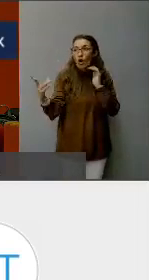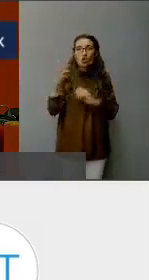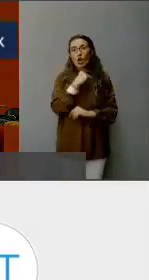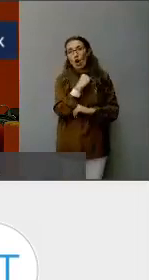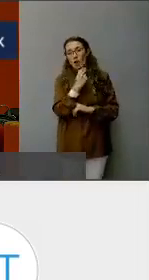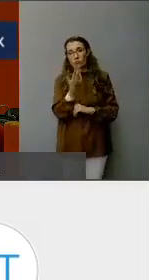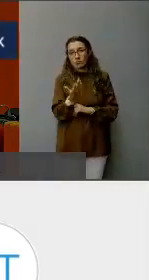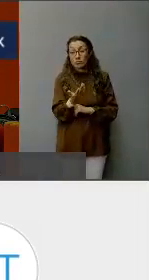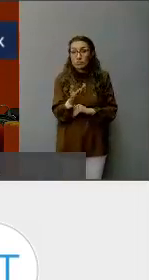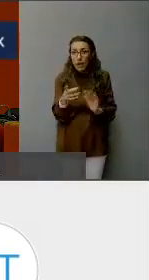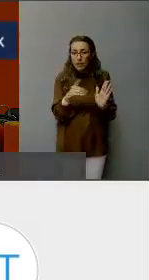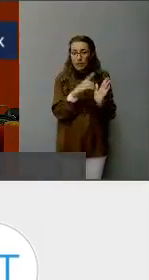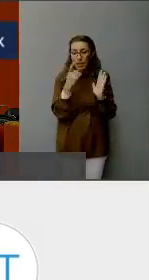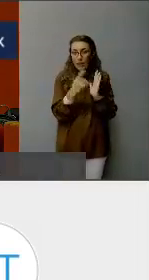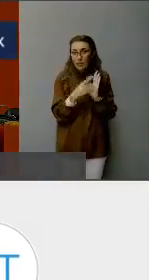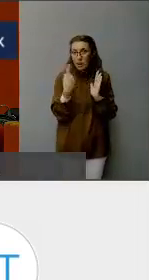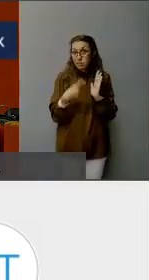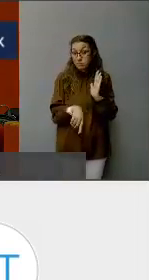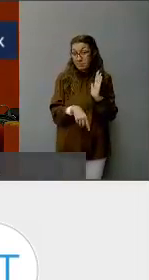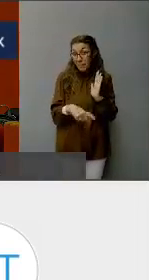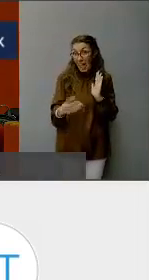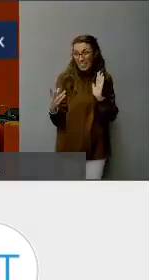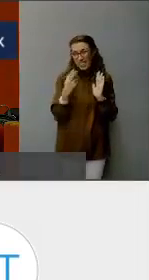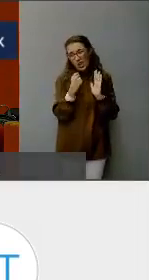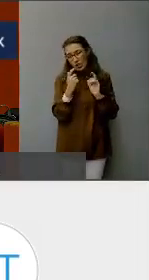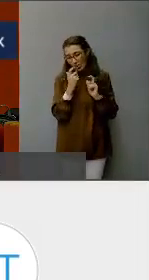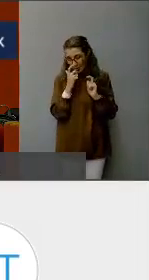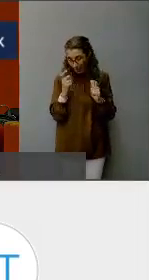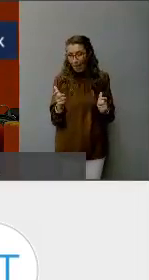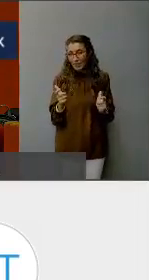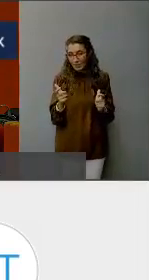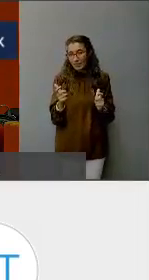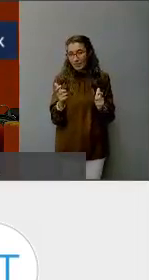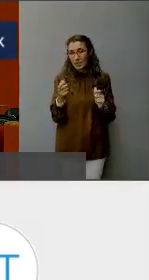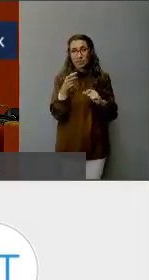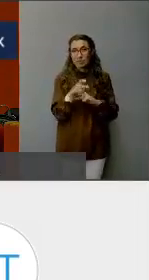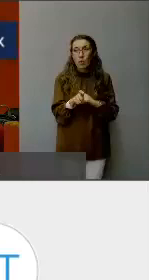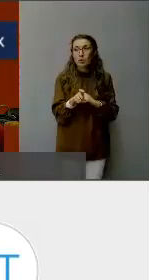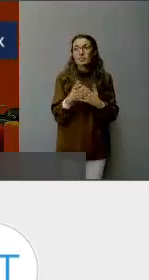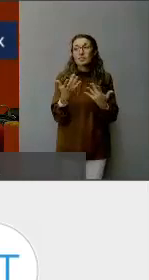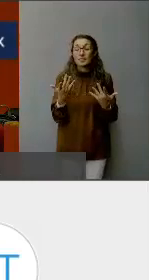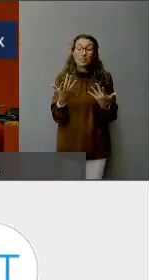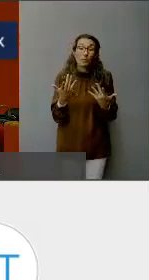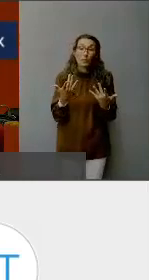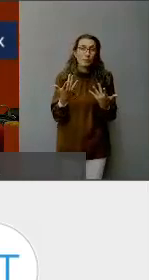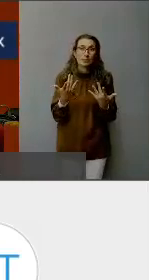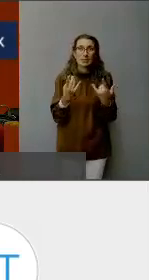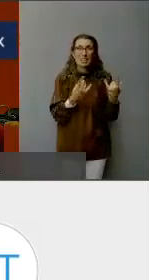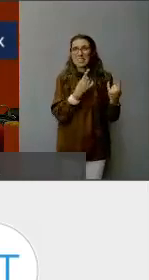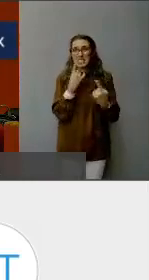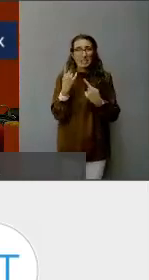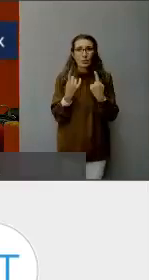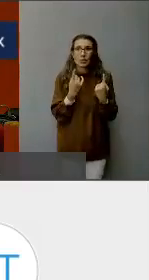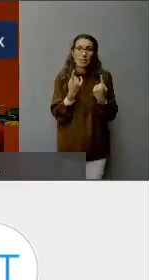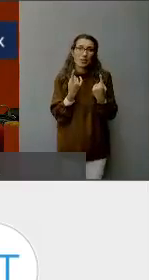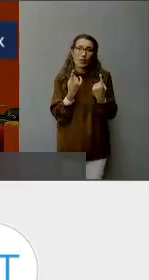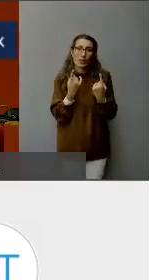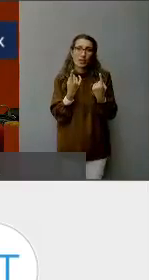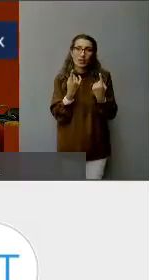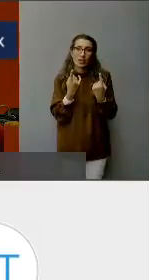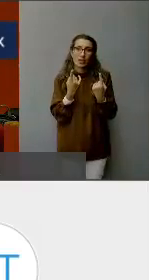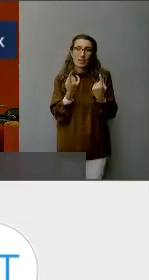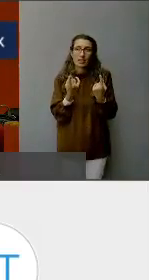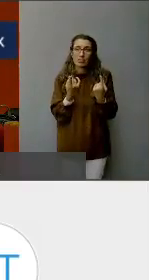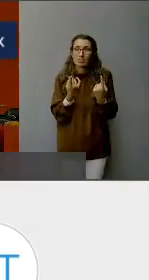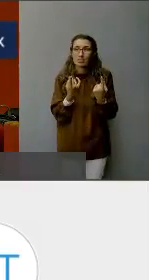questo genere è stato veramente un atto grave e comunque forza la mano e io spero che attraverso casali del giorno si possa recuperare